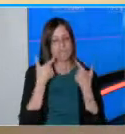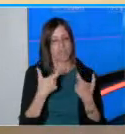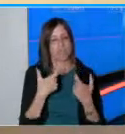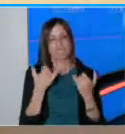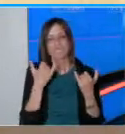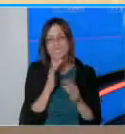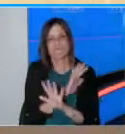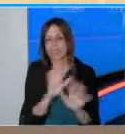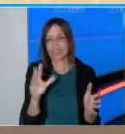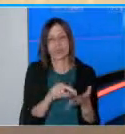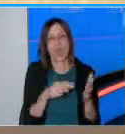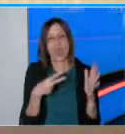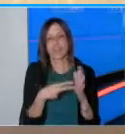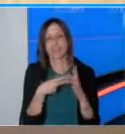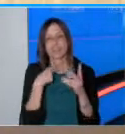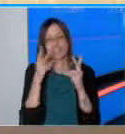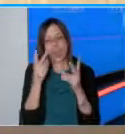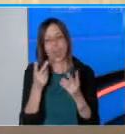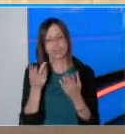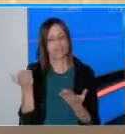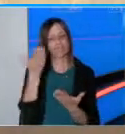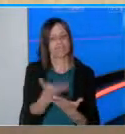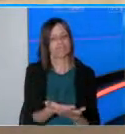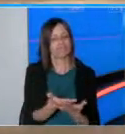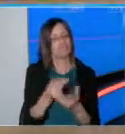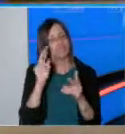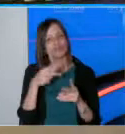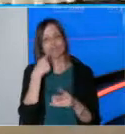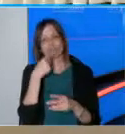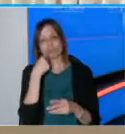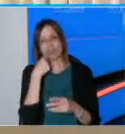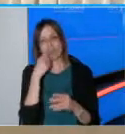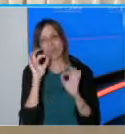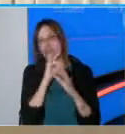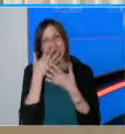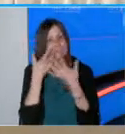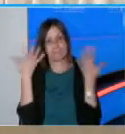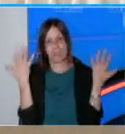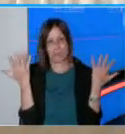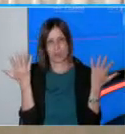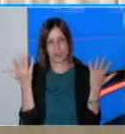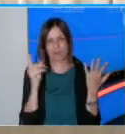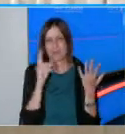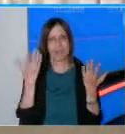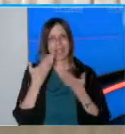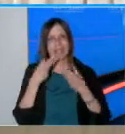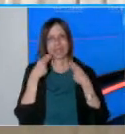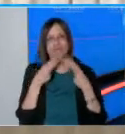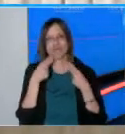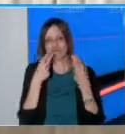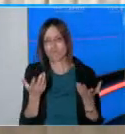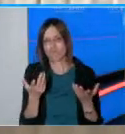באמת תוכנית שאפשר להניח אותה לשולחן. יש פה הצהרות שהן ממש לא ברורות ולא מקבלים תשובות